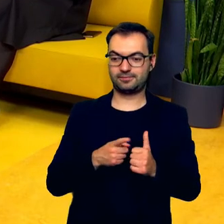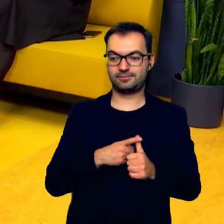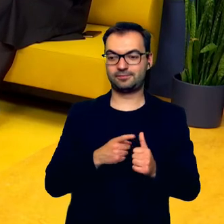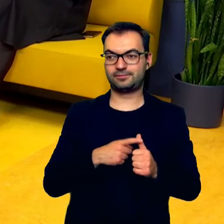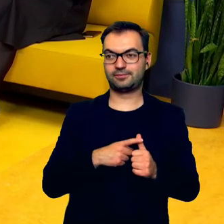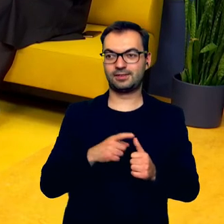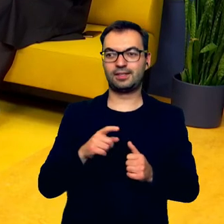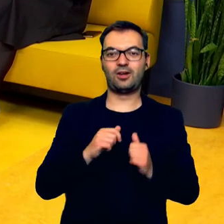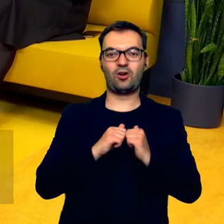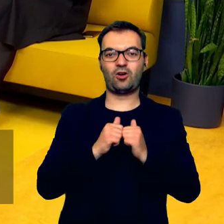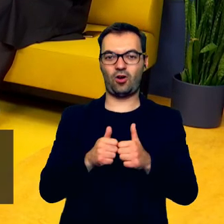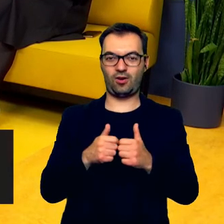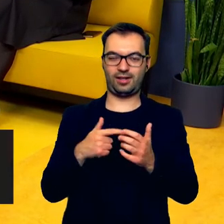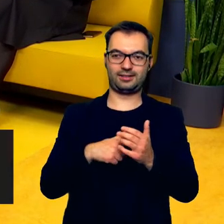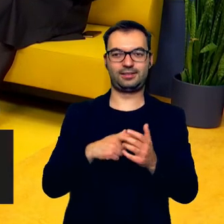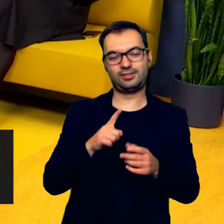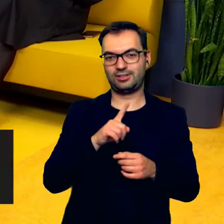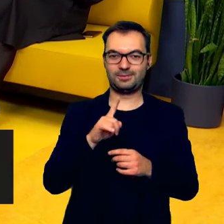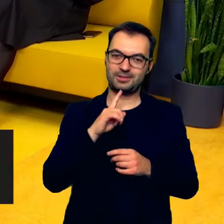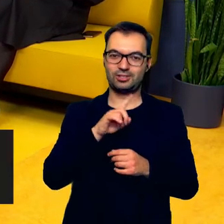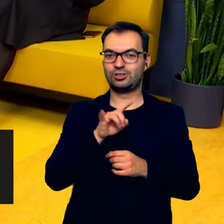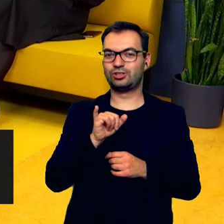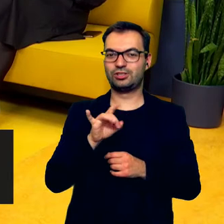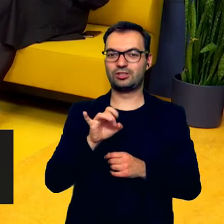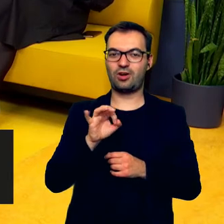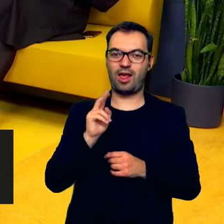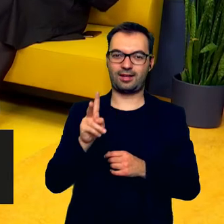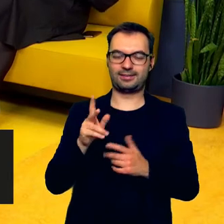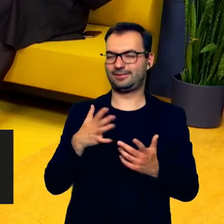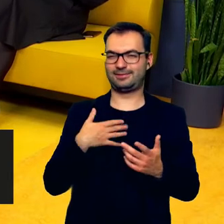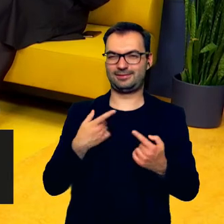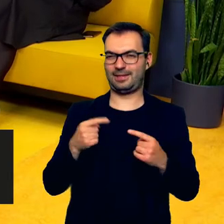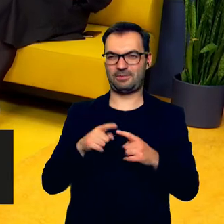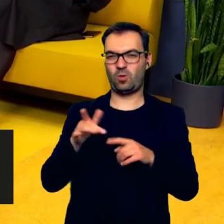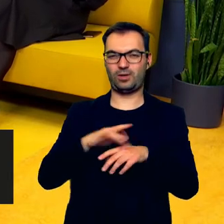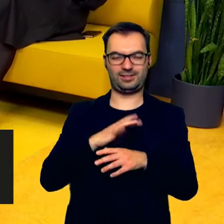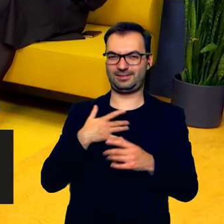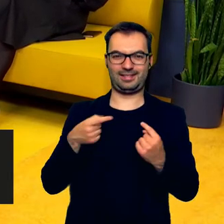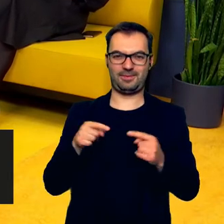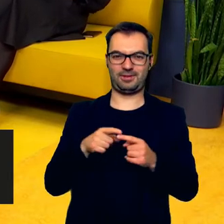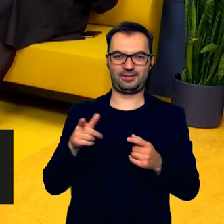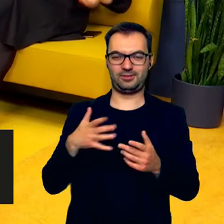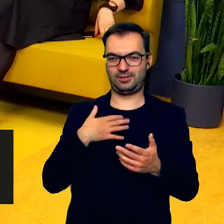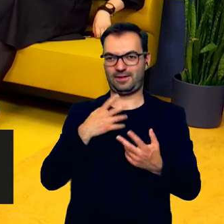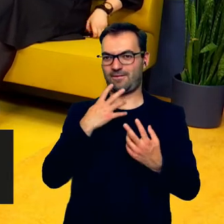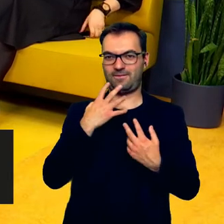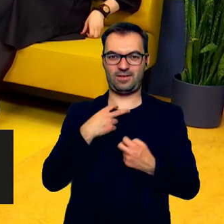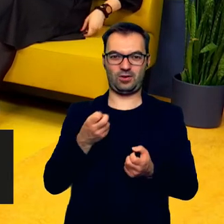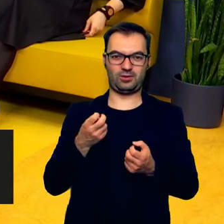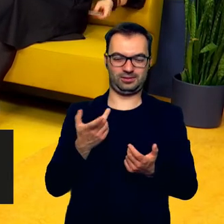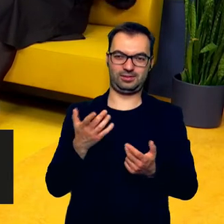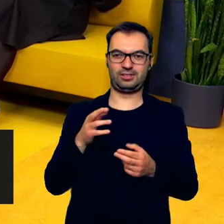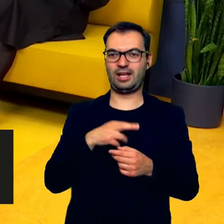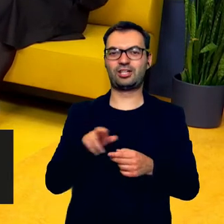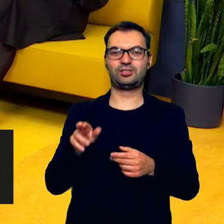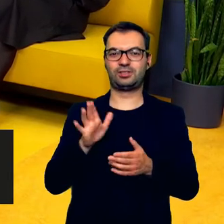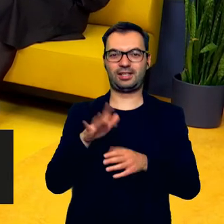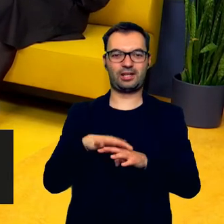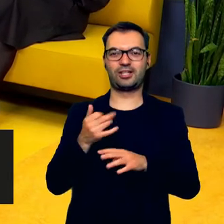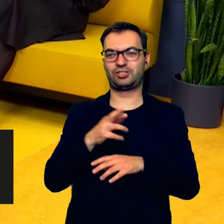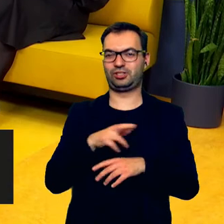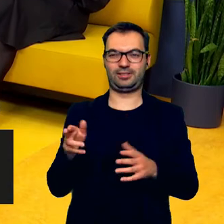Po pierwsze, ta rola takiego żigolaka niekoniecznie mu odpowiada, no bo czuje się wykorzystany, potraktowany przedmiotowo. No